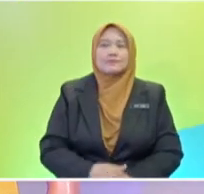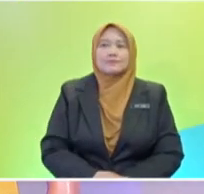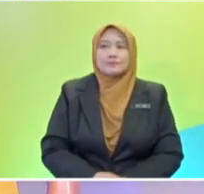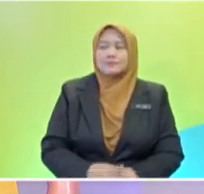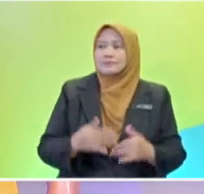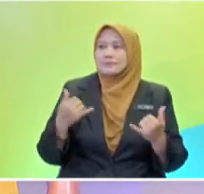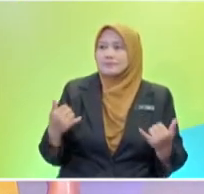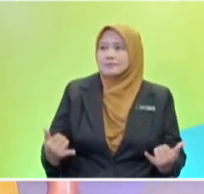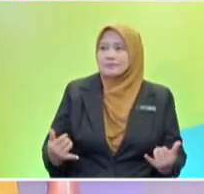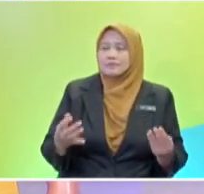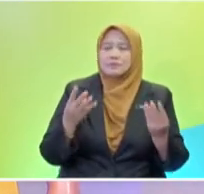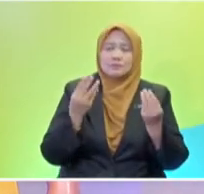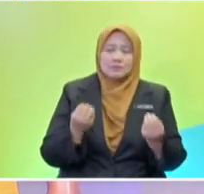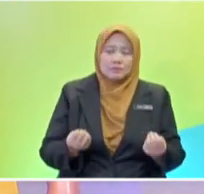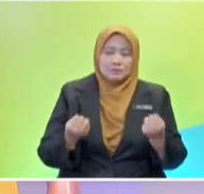menyeluruh